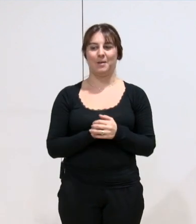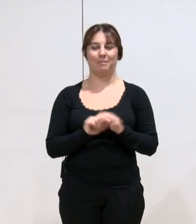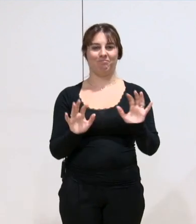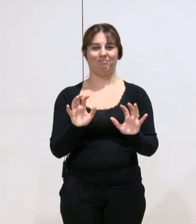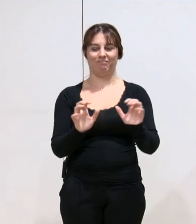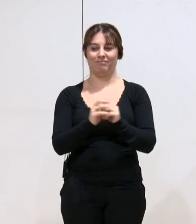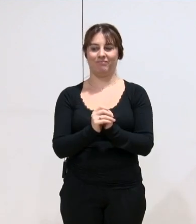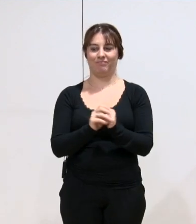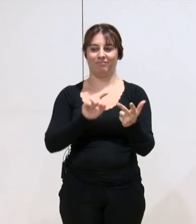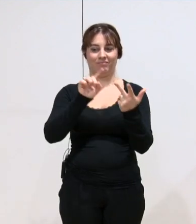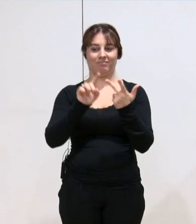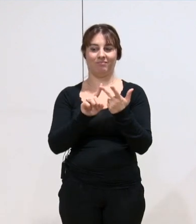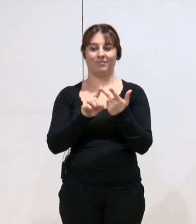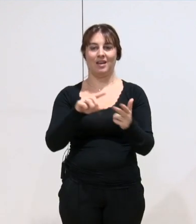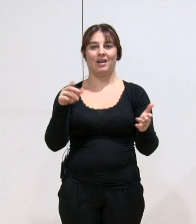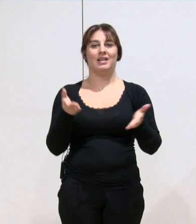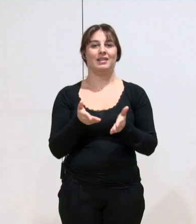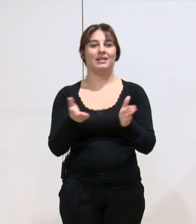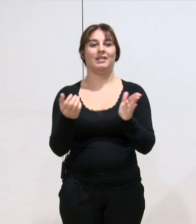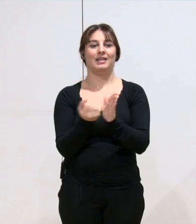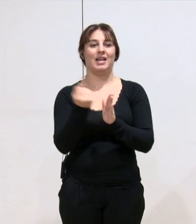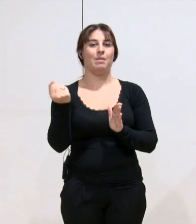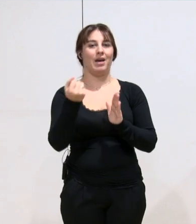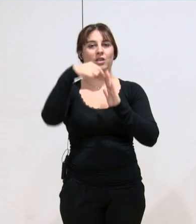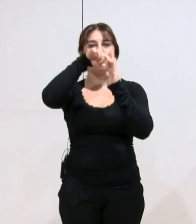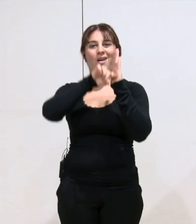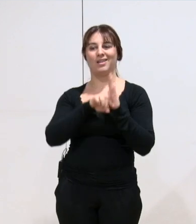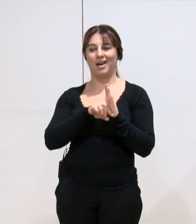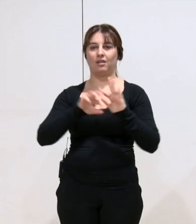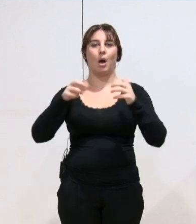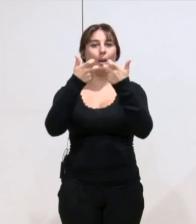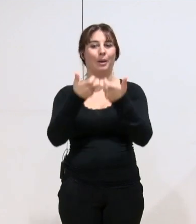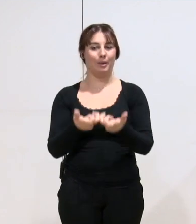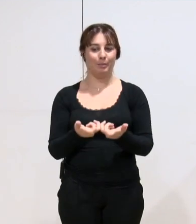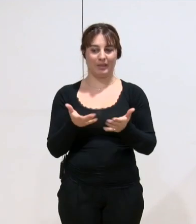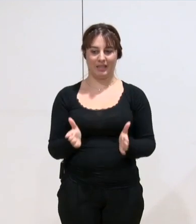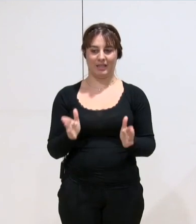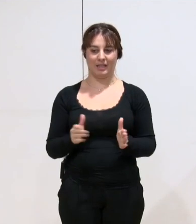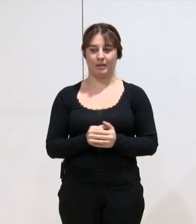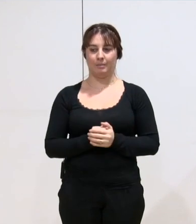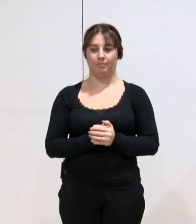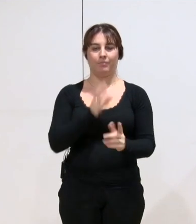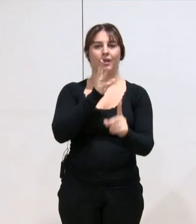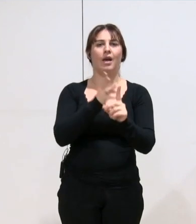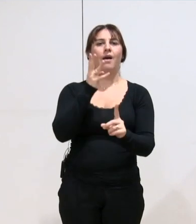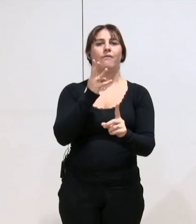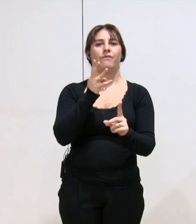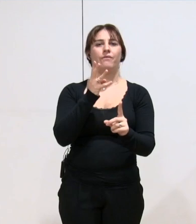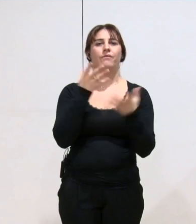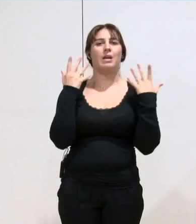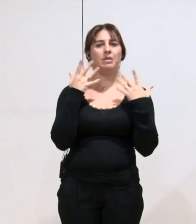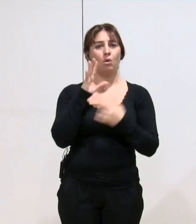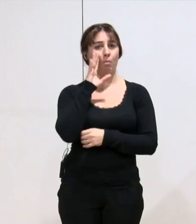une délibération cadre qui indique les conditions tarifaires. Donc sur le processus frais de mission, qu'est-ce qu'on voit ? On voit l'élu